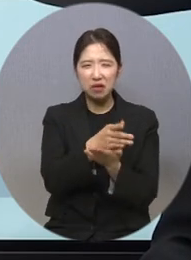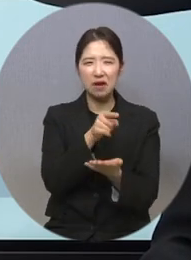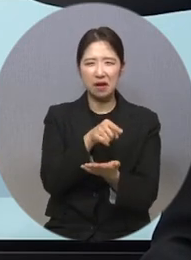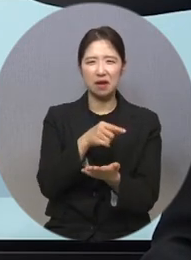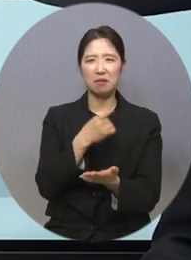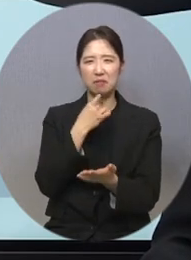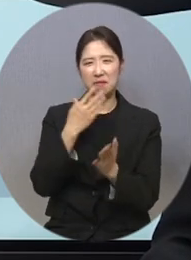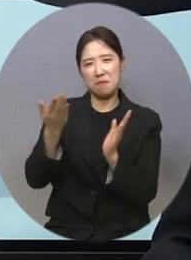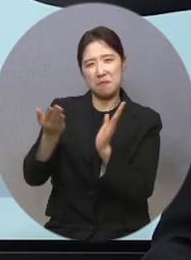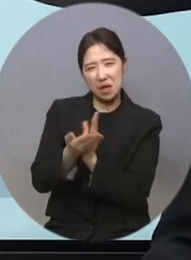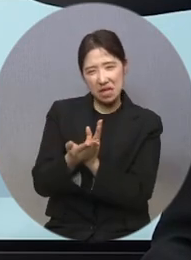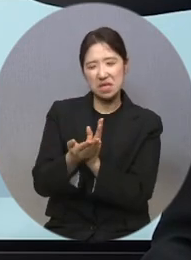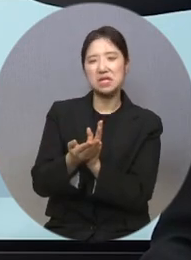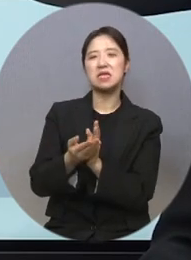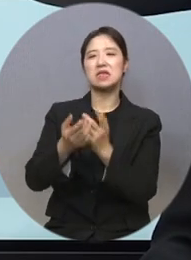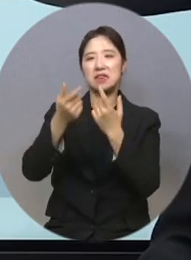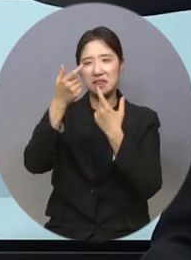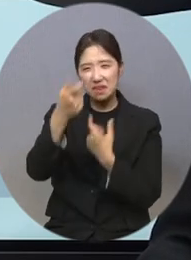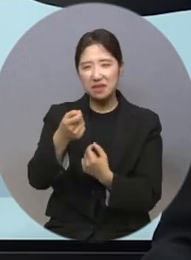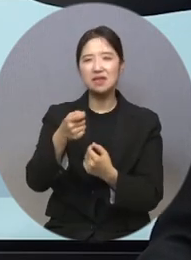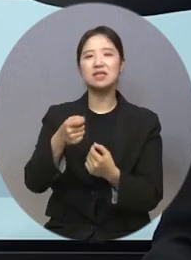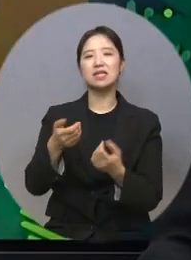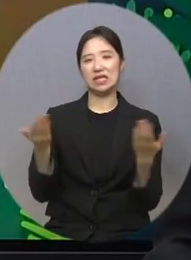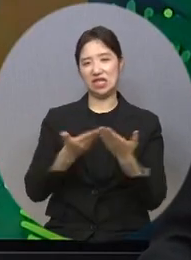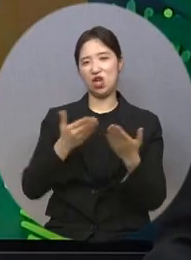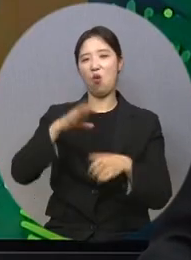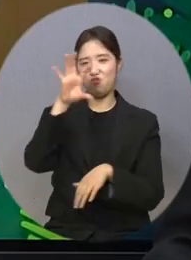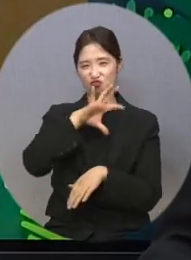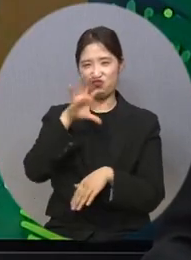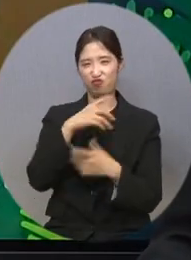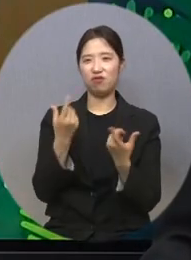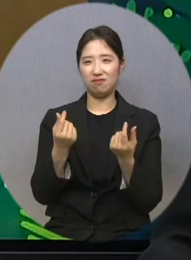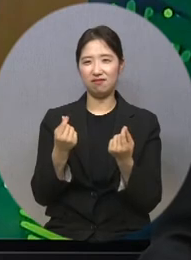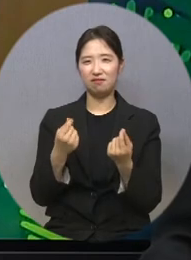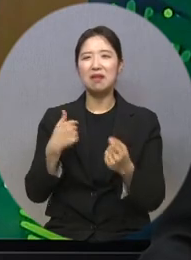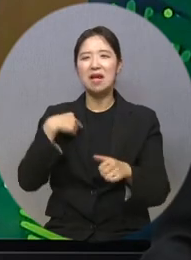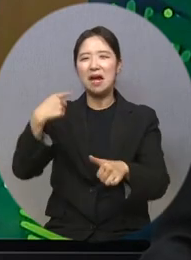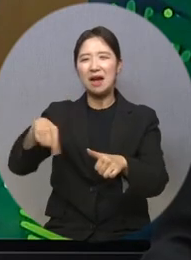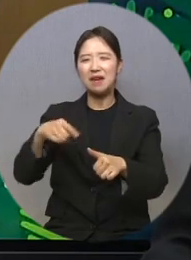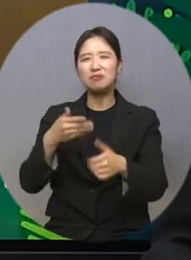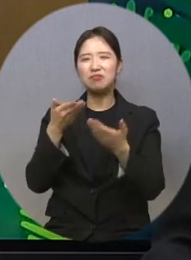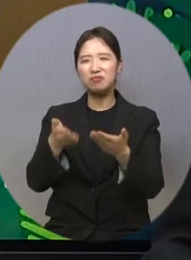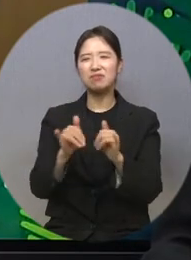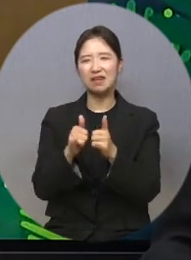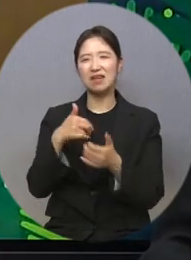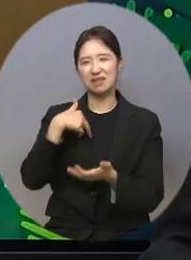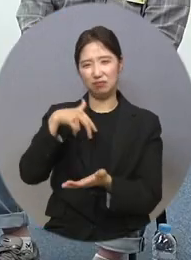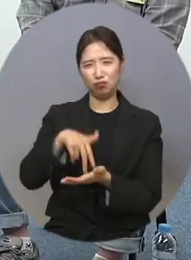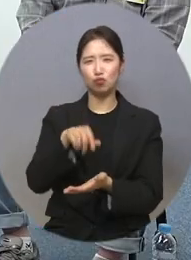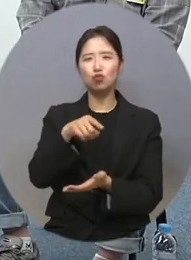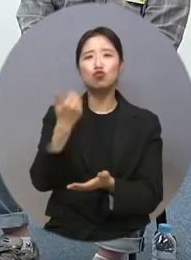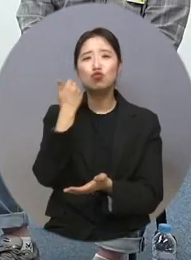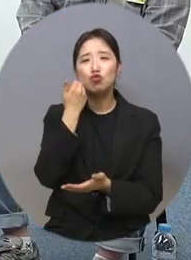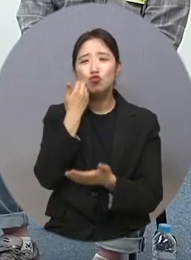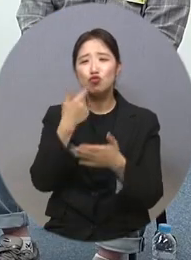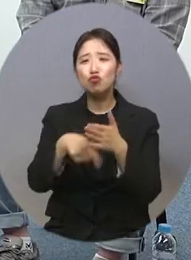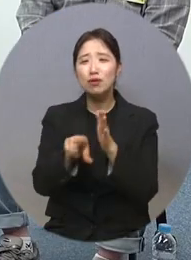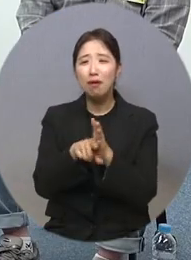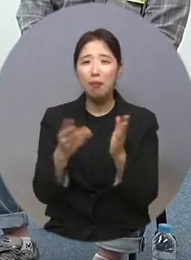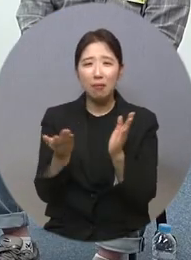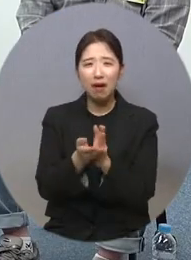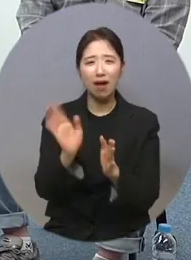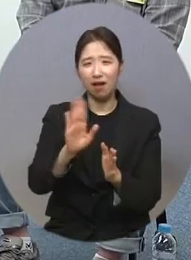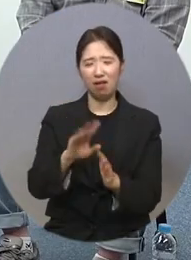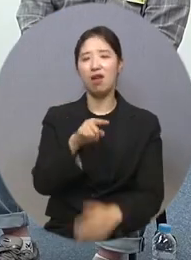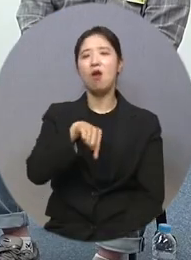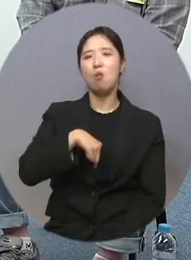사실 맞춤형 직업훈련 또 이런 용어를 쓰거든요. 공급자 입장에서 그죠? 그게 누굴 위한 맞춤형이냐? 본인이 할